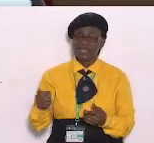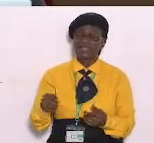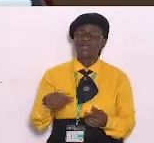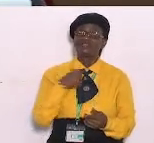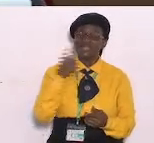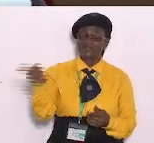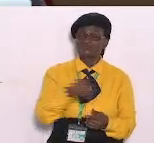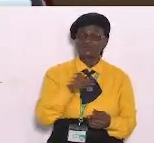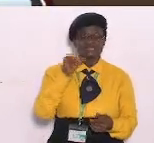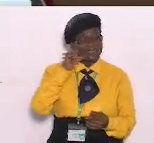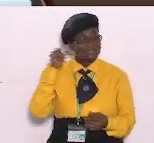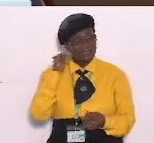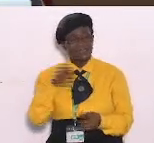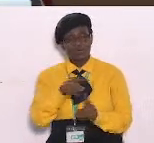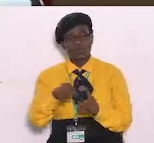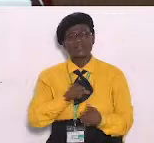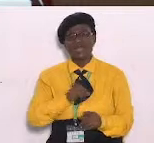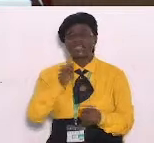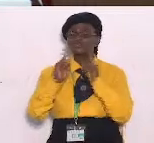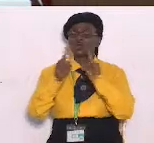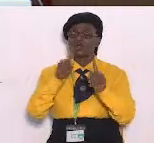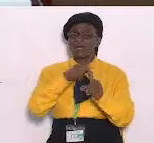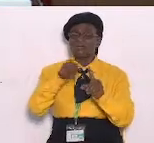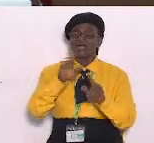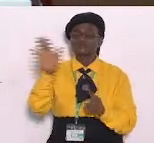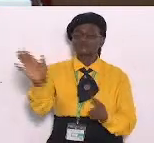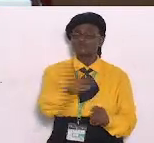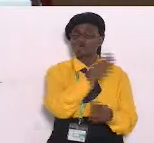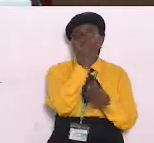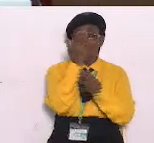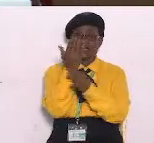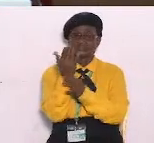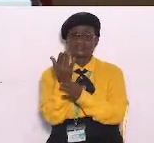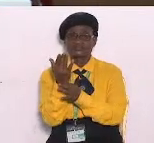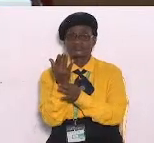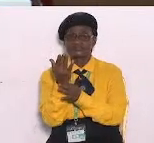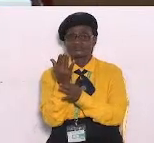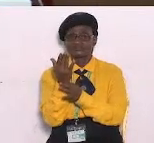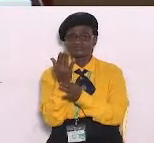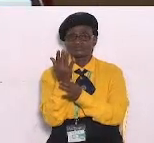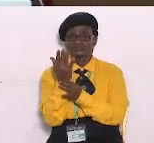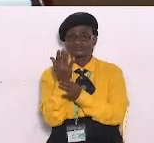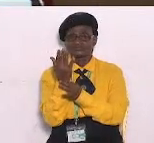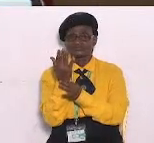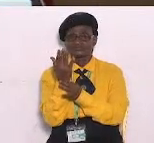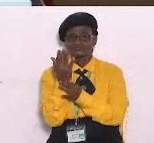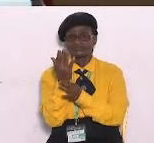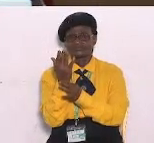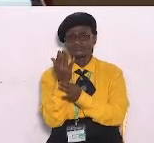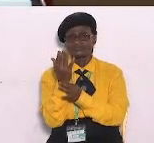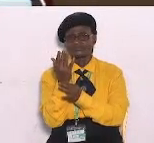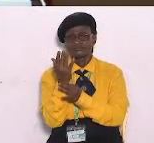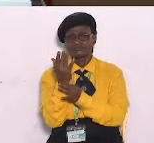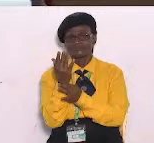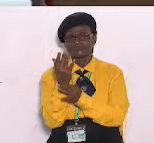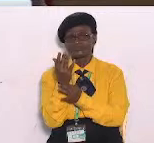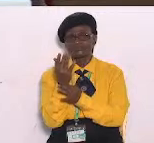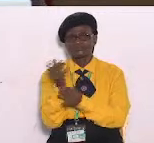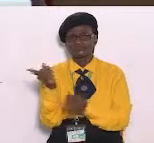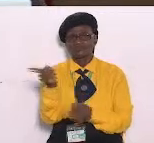que je je devais dire hier lorsque je parlais de votre main donné à